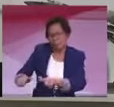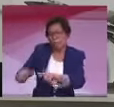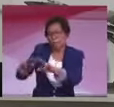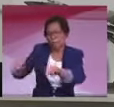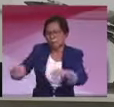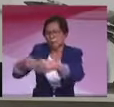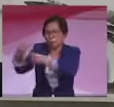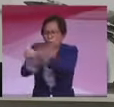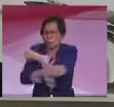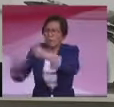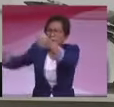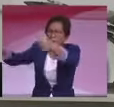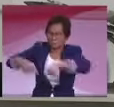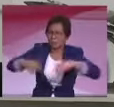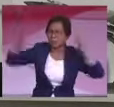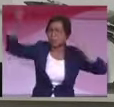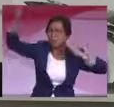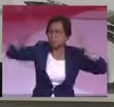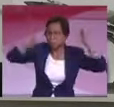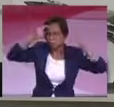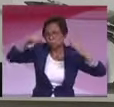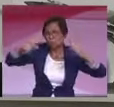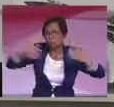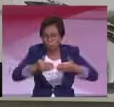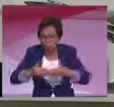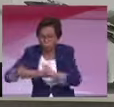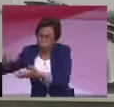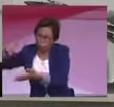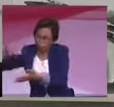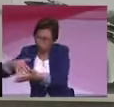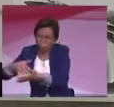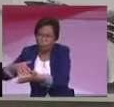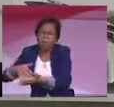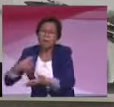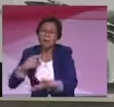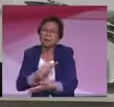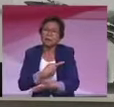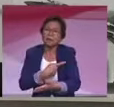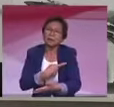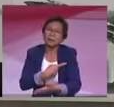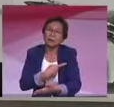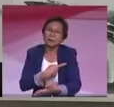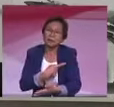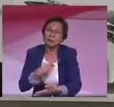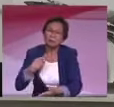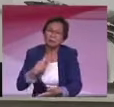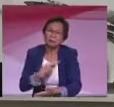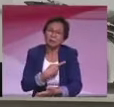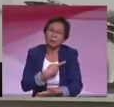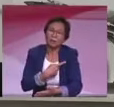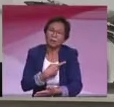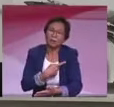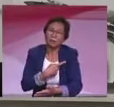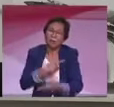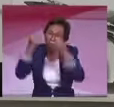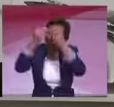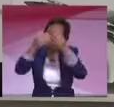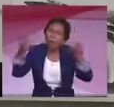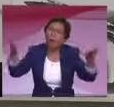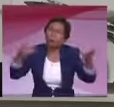daripada luar negara masuk ke negara kita untuk menyambung pelajaran mereka, kita telah pun membuat